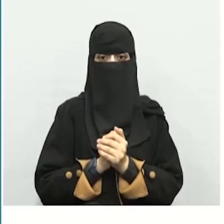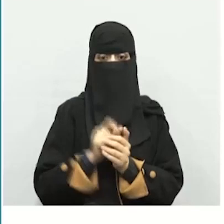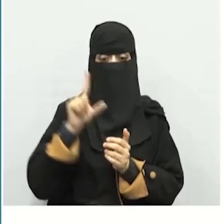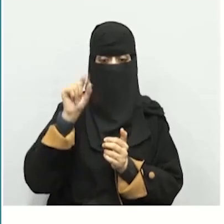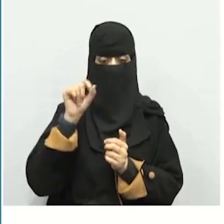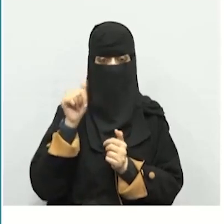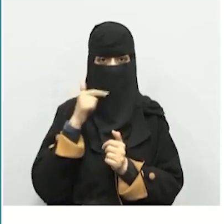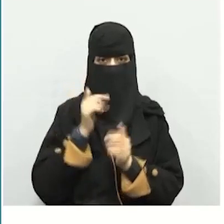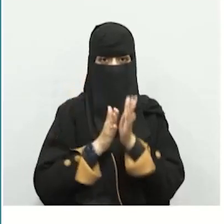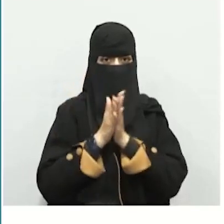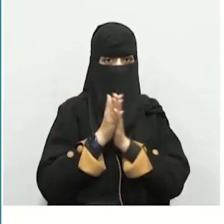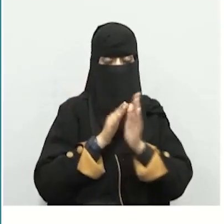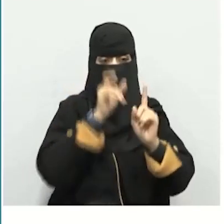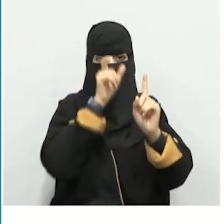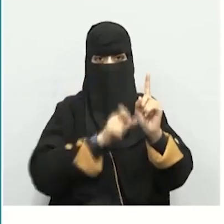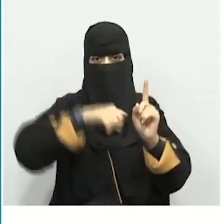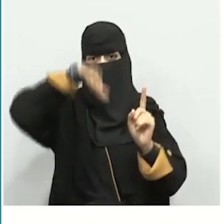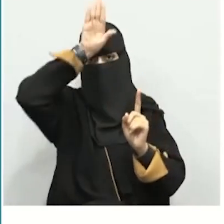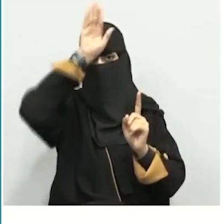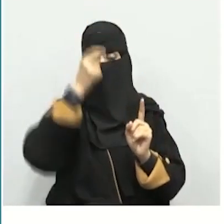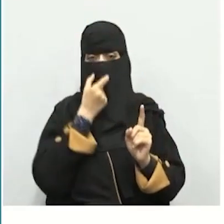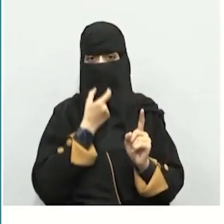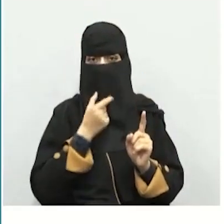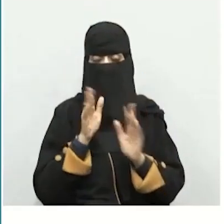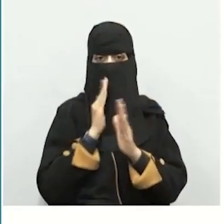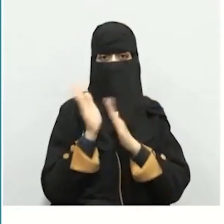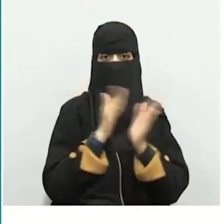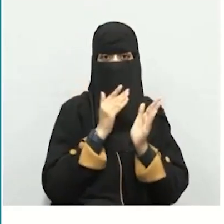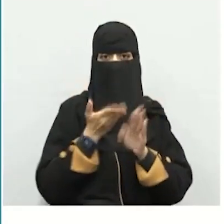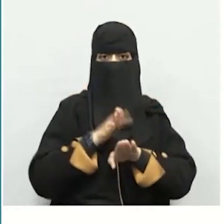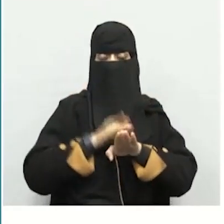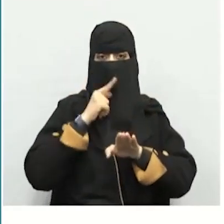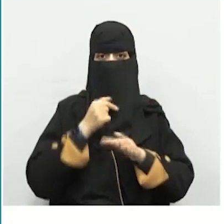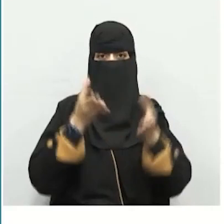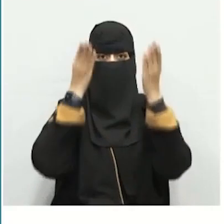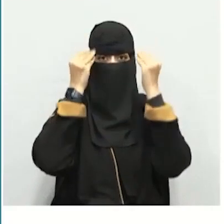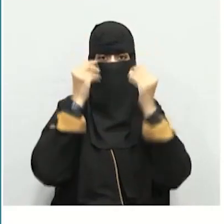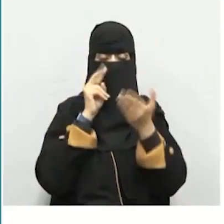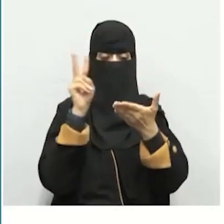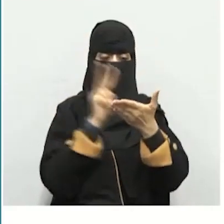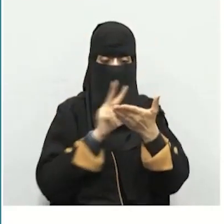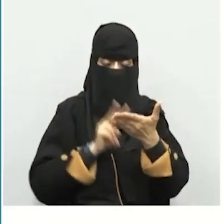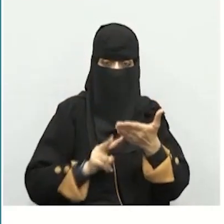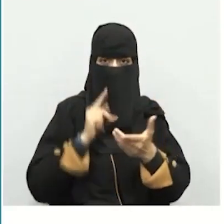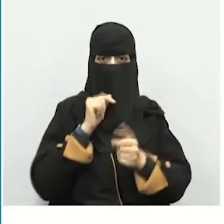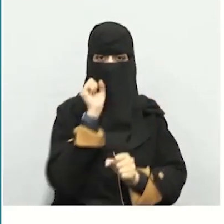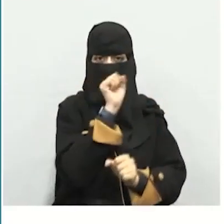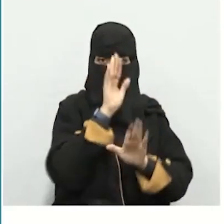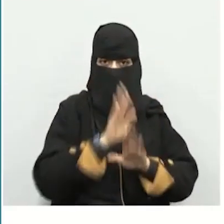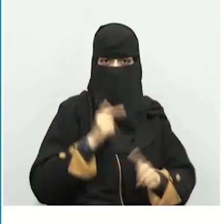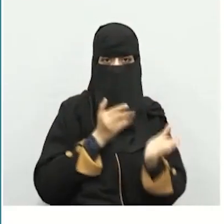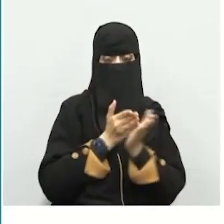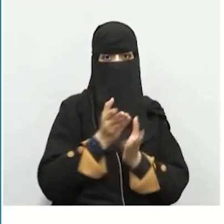أحسنتم. يحرص خادم الحرمين الشريفين الملك سلمان بن عبد العزيز على الثقافة والقراءة، وخصوصا في